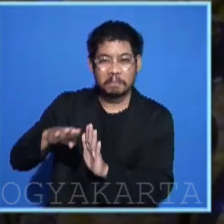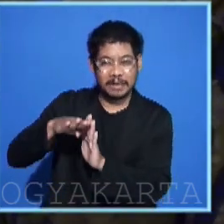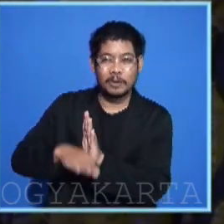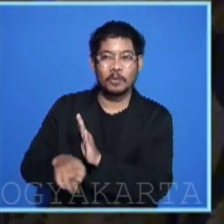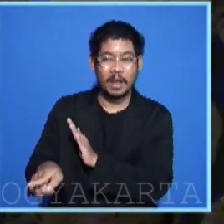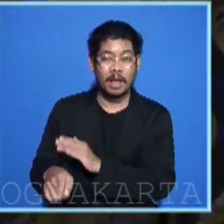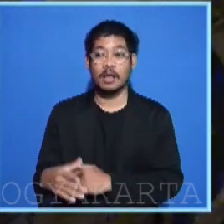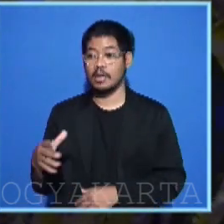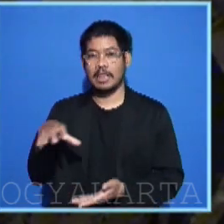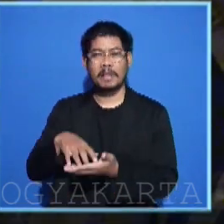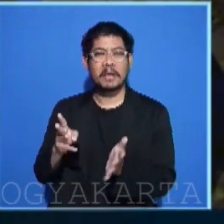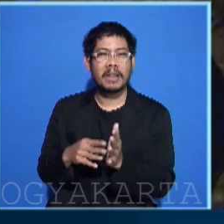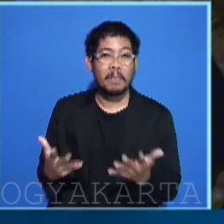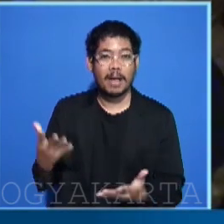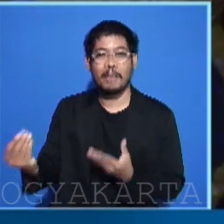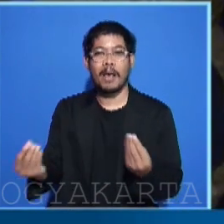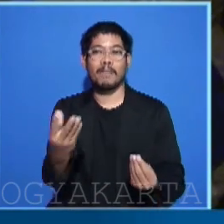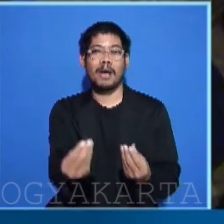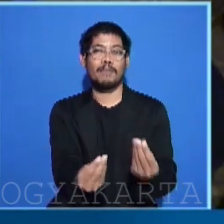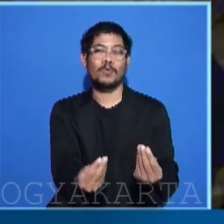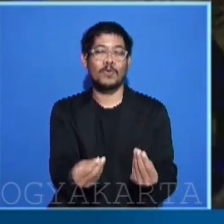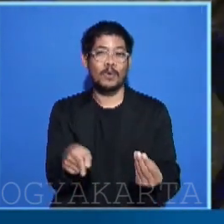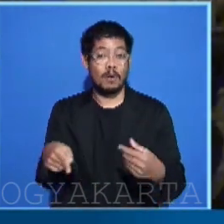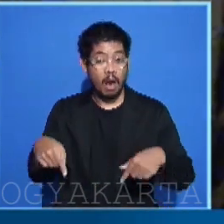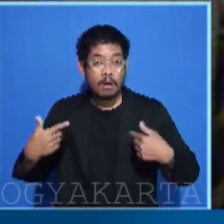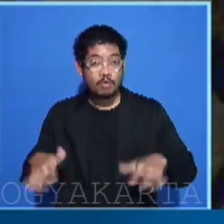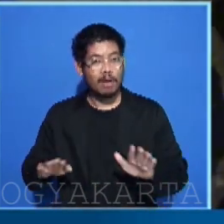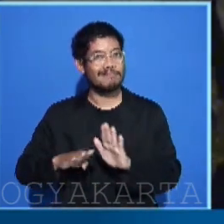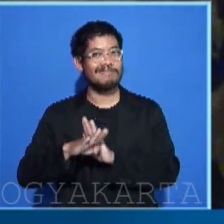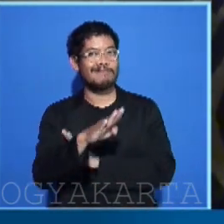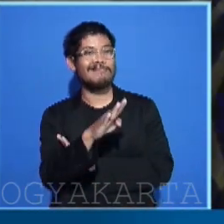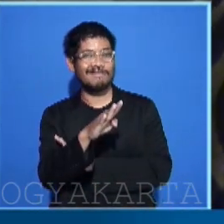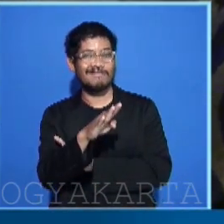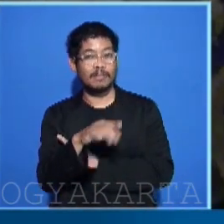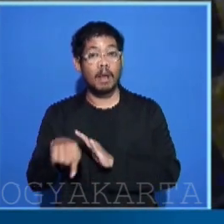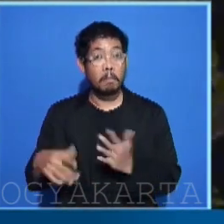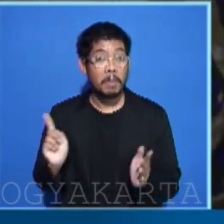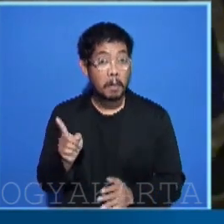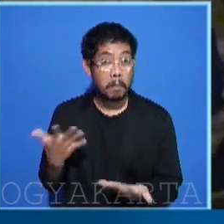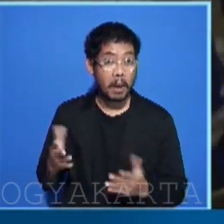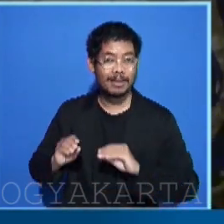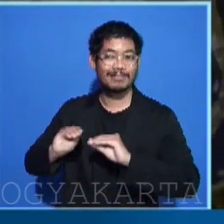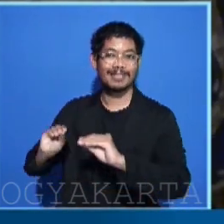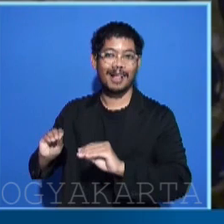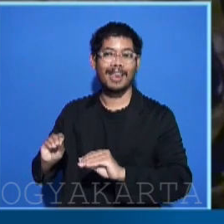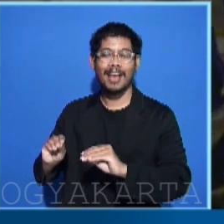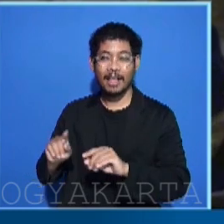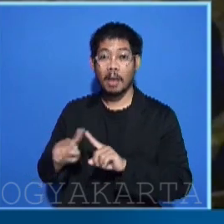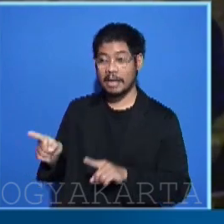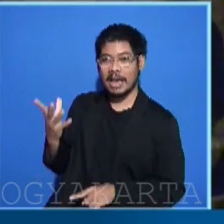ya, kalau di kota sudah mulai maju ya dengan high education, tapi di daerah-daerah masih enggak. Jadi kita